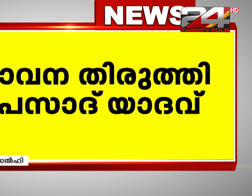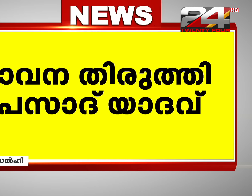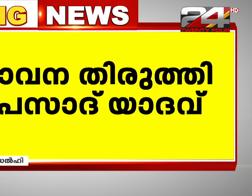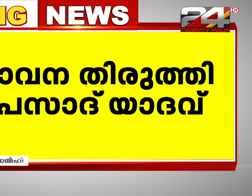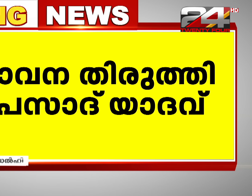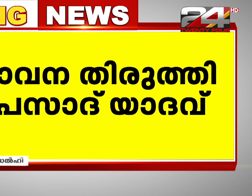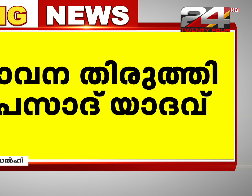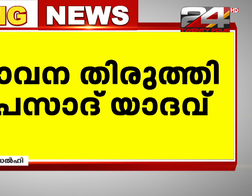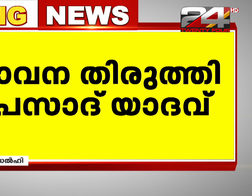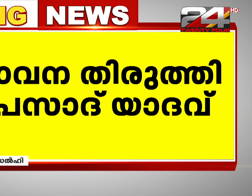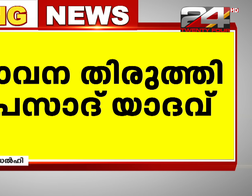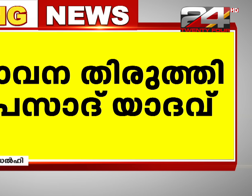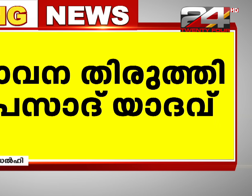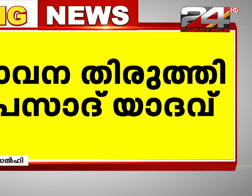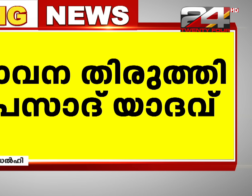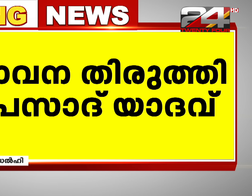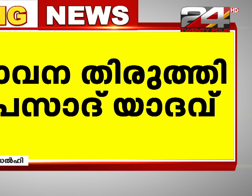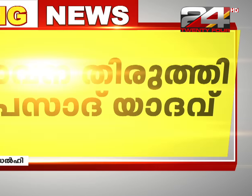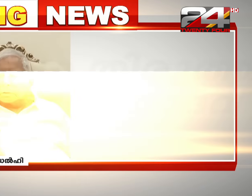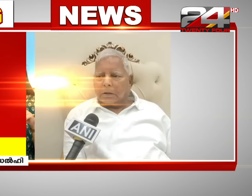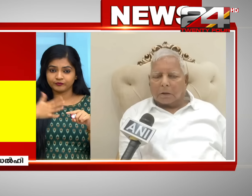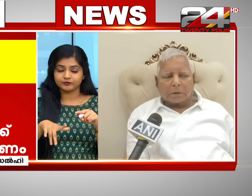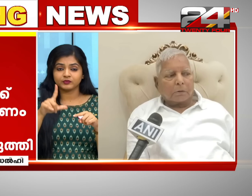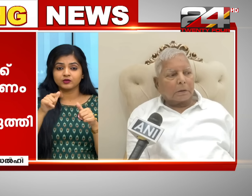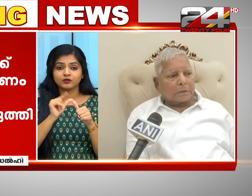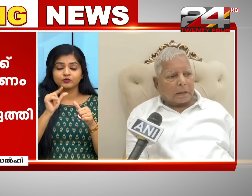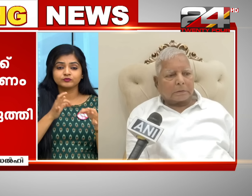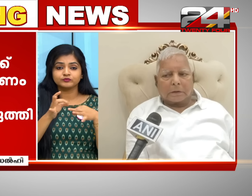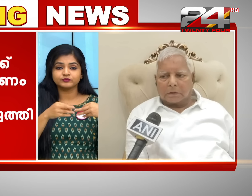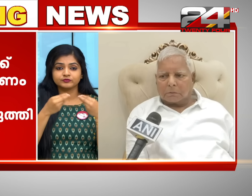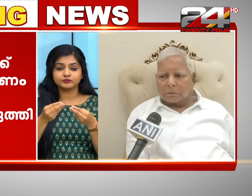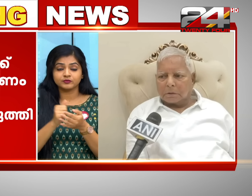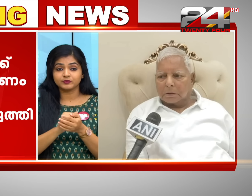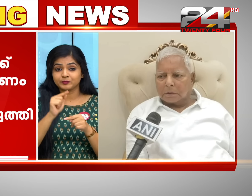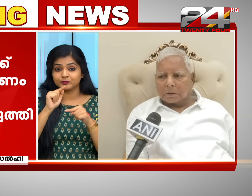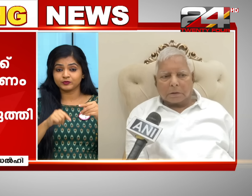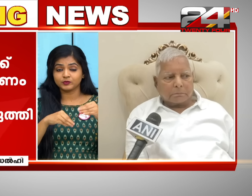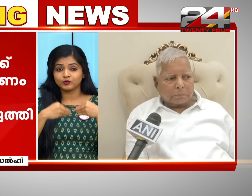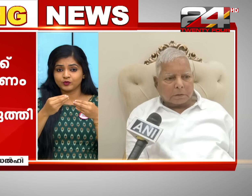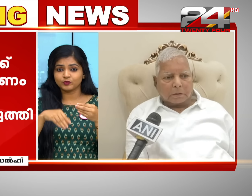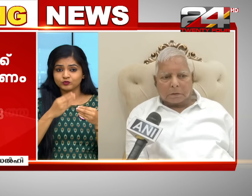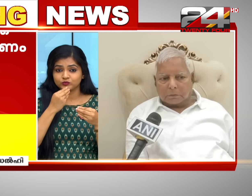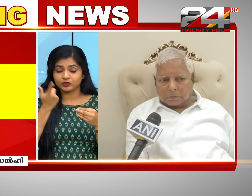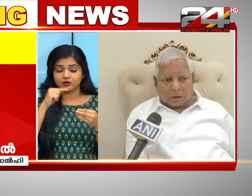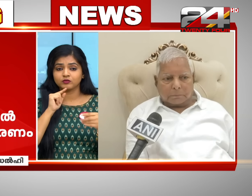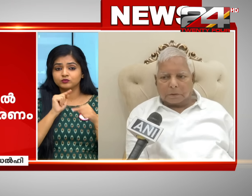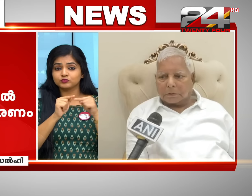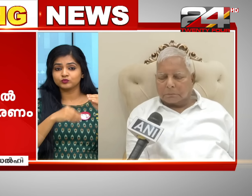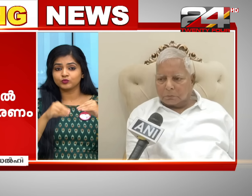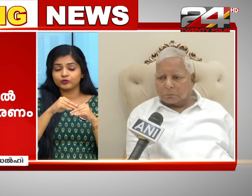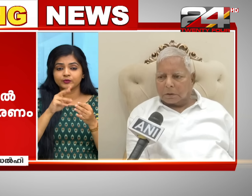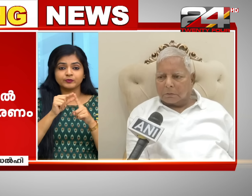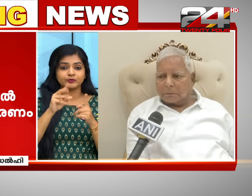ഉന്നയിച്ചതിന് പിന്നാലെയാണ് ഇത്തരമൊരു വിശദീകരണം നൽകിയിരിക്കുന്നത്. എന്തായാലും സംവരണ വിഷയം ഉയർത്തിക്കാട്ടി തന്നെയാണ് പ്രധാനമന്ത്രി നരേന്ദ്രമോദി കഴിഞ്ഞ ഏതാനും ദിവസങ്ങളായി തെരഞ്ഞെടുപ്പ്